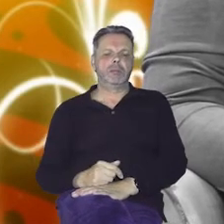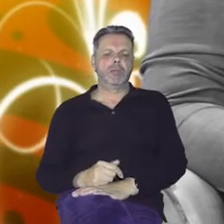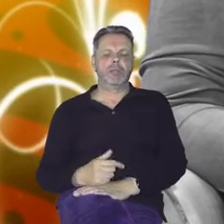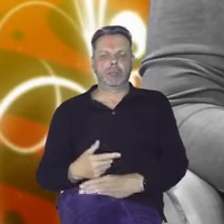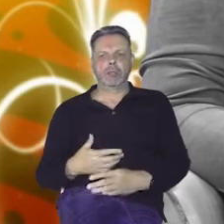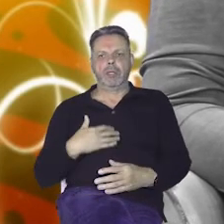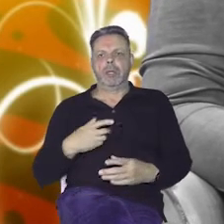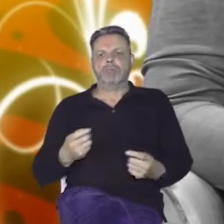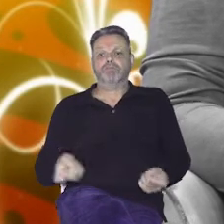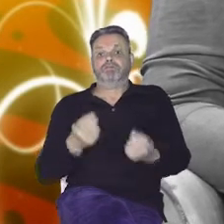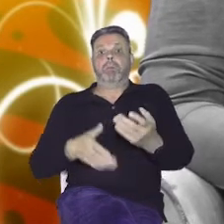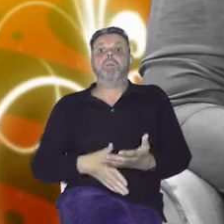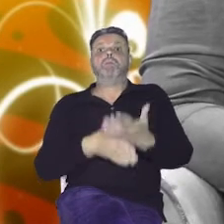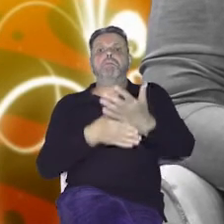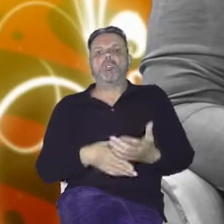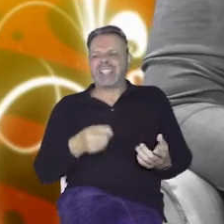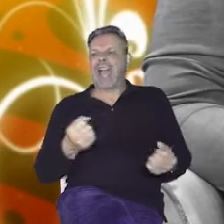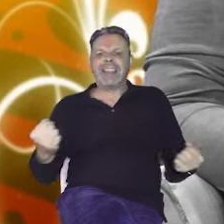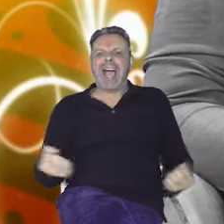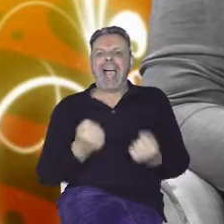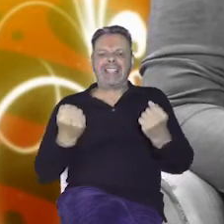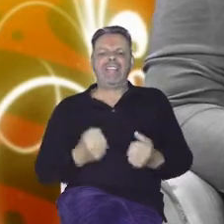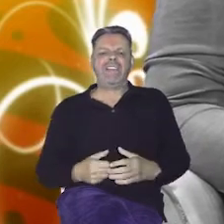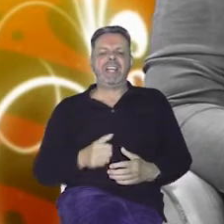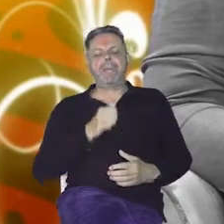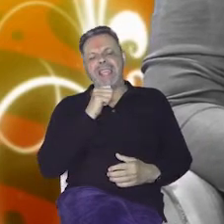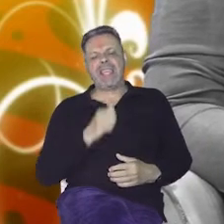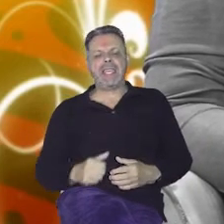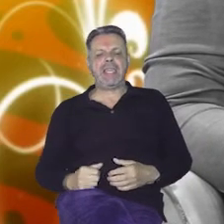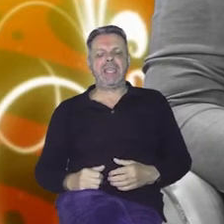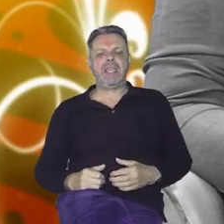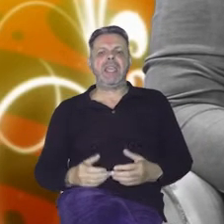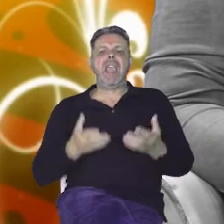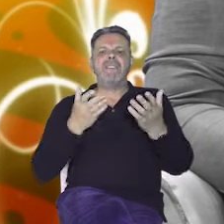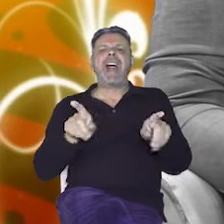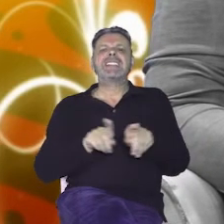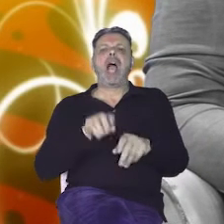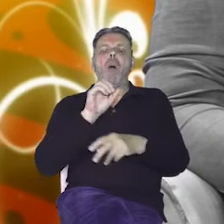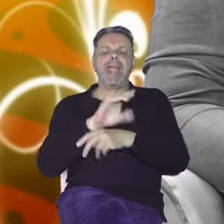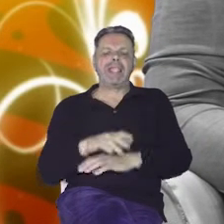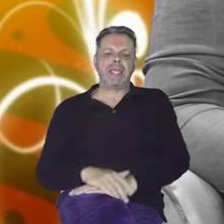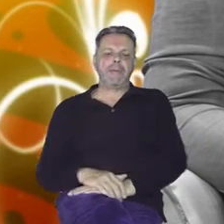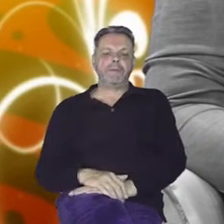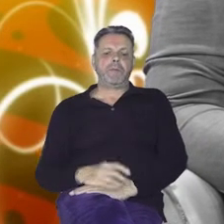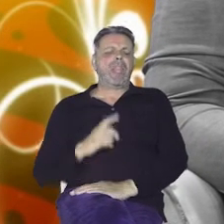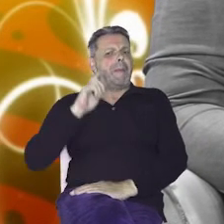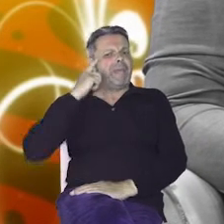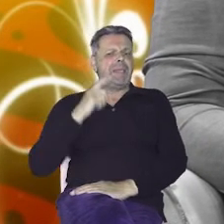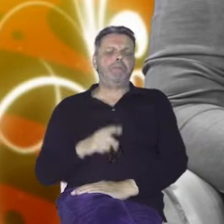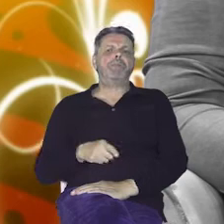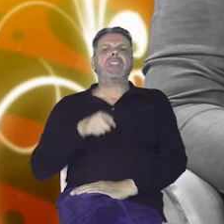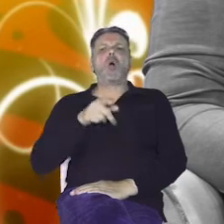poticaja da ove, aktiviram na kraju evo i vas kao mediji. I mislim da u stvari stvarno o tome